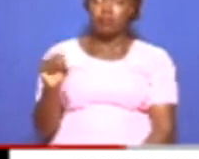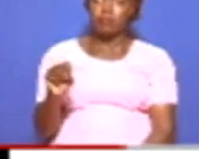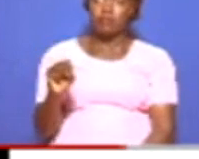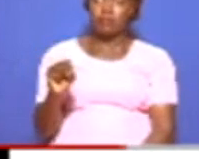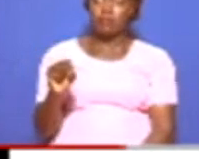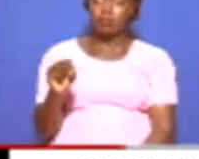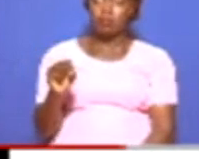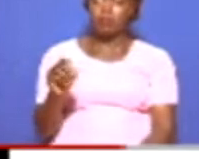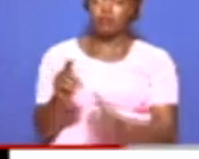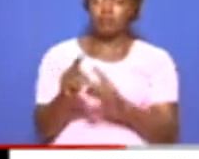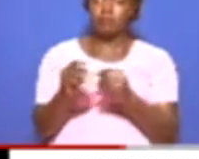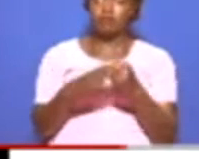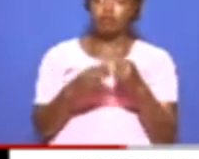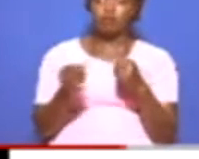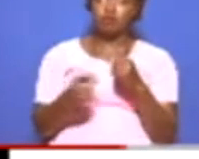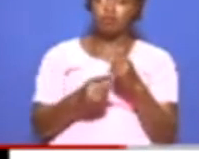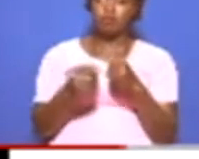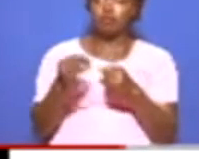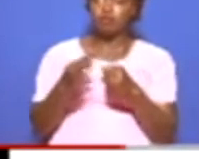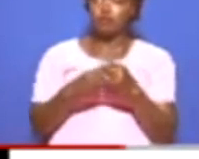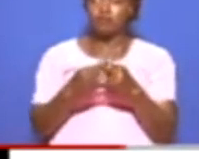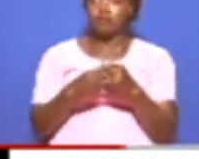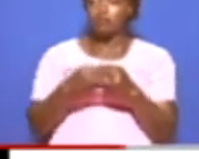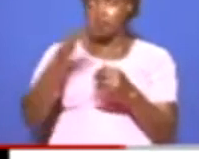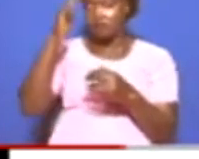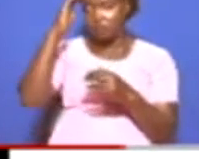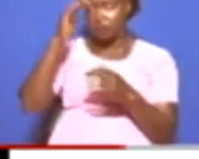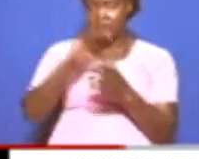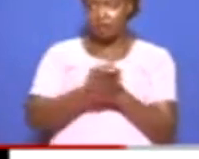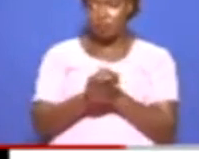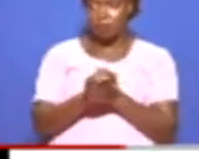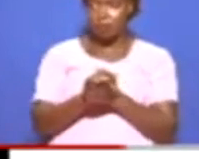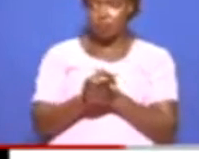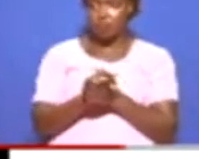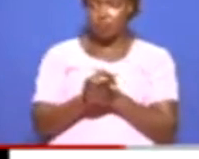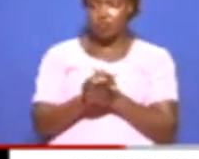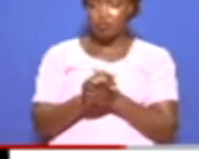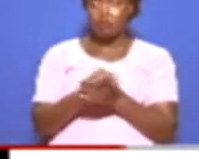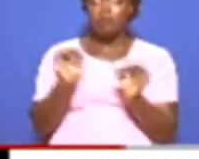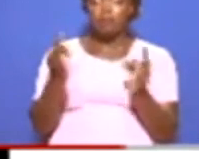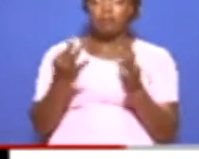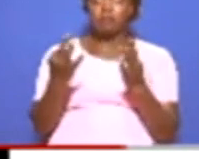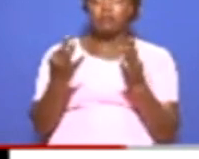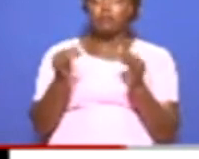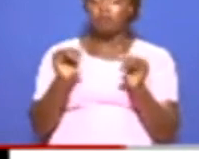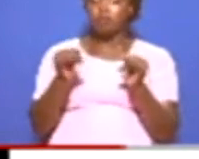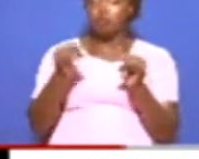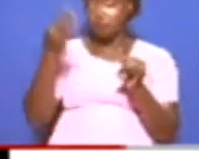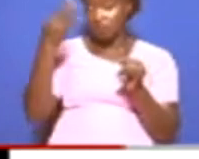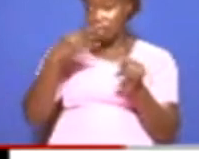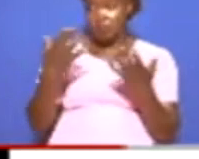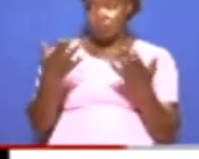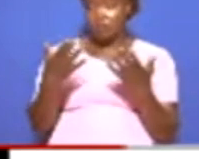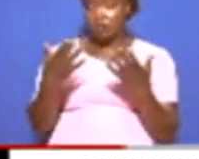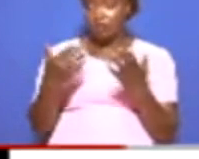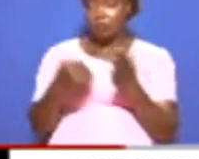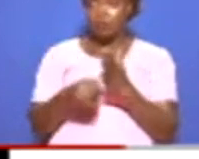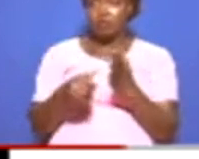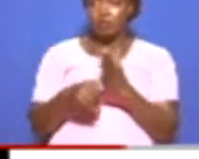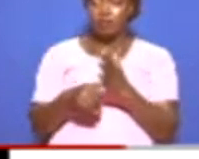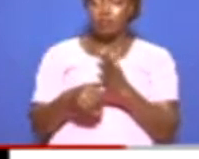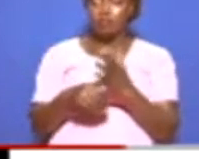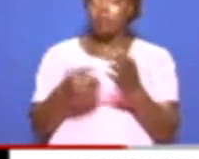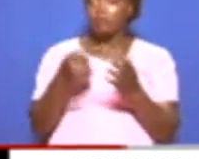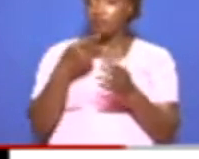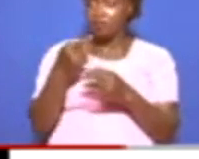tarehe 9 mwezi wa 8. Na imani ya kuwa Matayos itapata sura mpya, tutoke katika ile kasumba ya Matayos kuambiwa ya